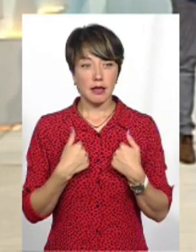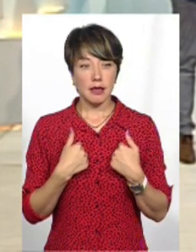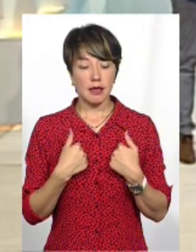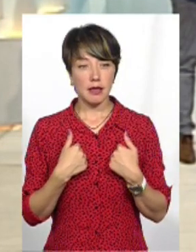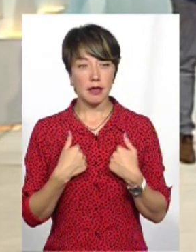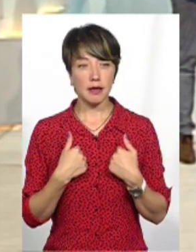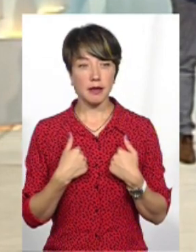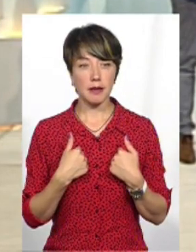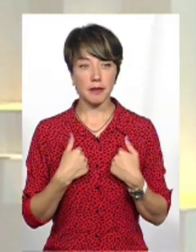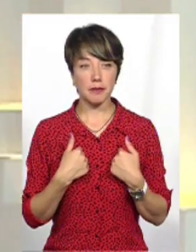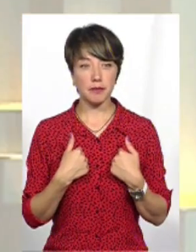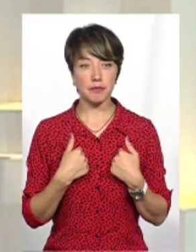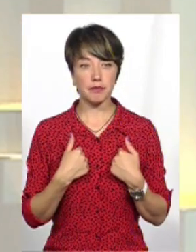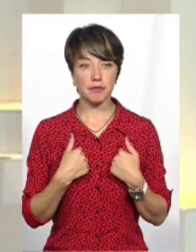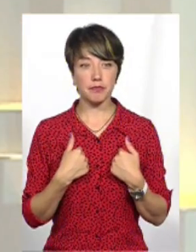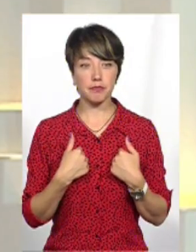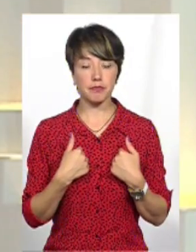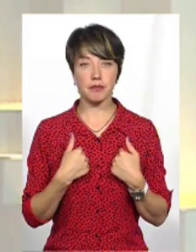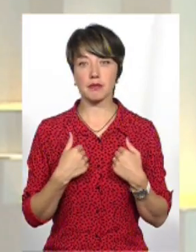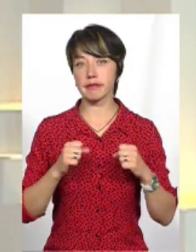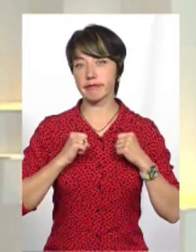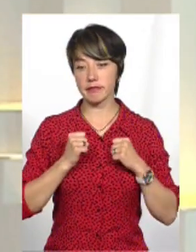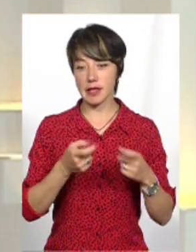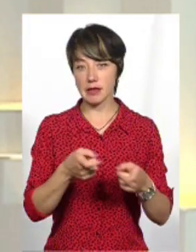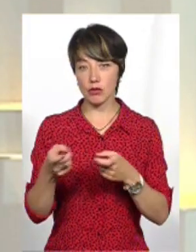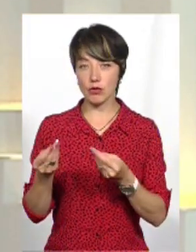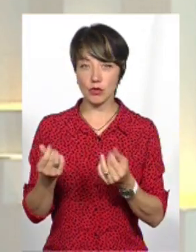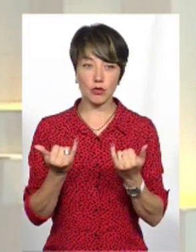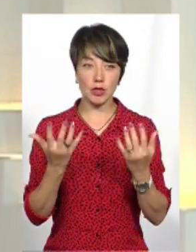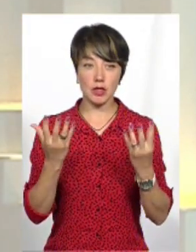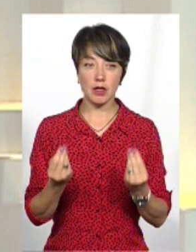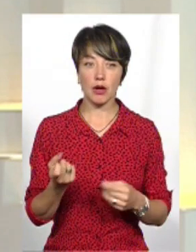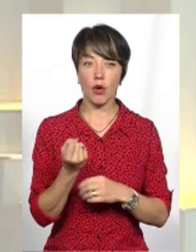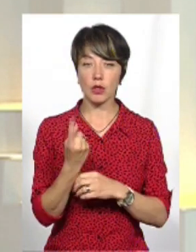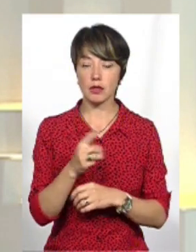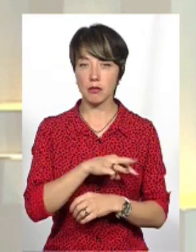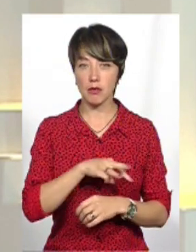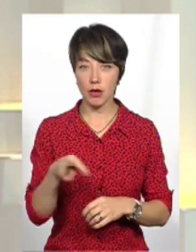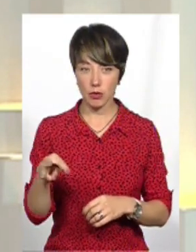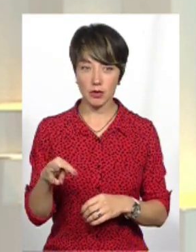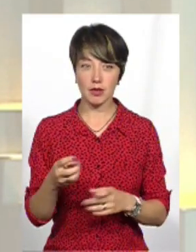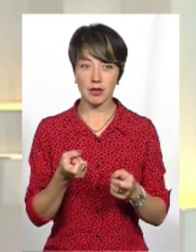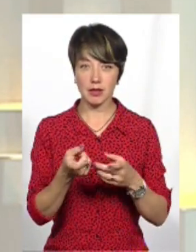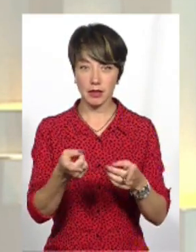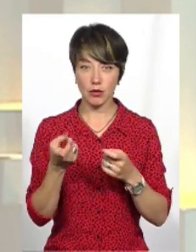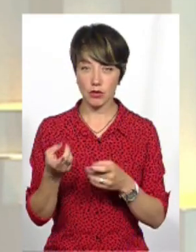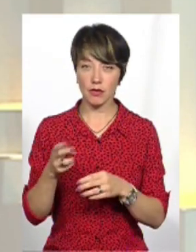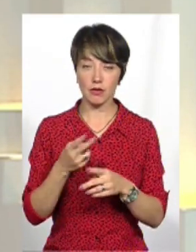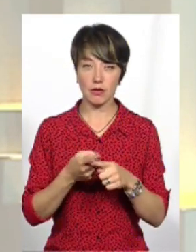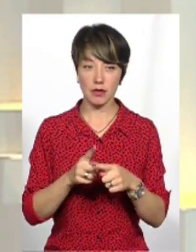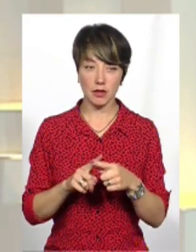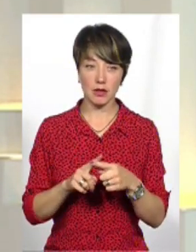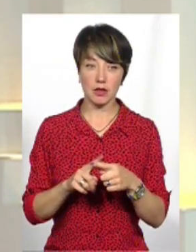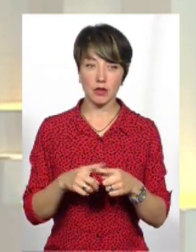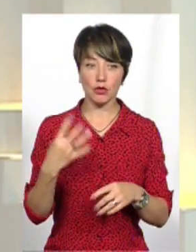як сказав, я причетний, я буду залучати, буду, ну, ви ж бачите, що я на сьогоднішній день 11 мільярдів, мільйонів, вибачаюся, залучив 11 мільйонів євро, вже